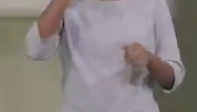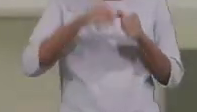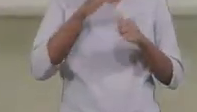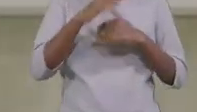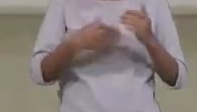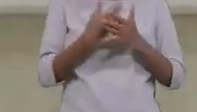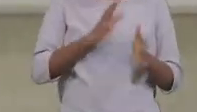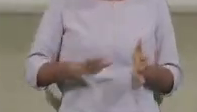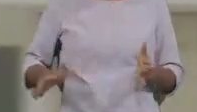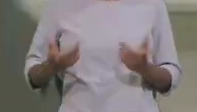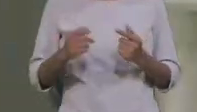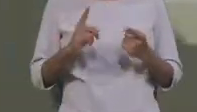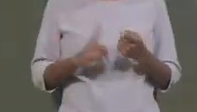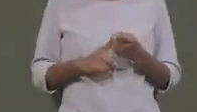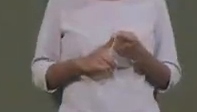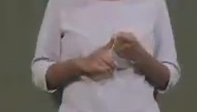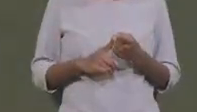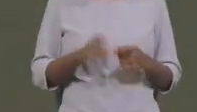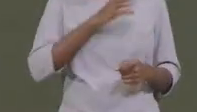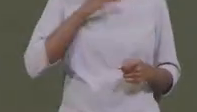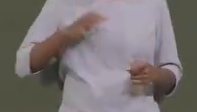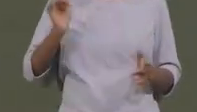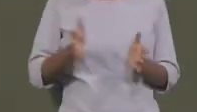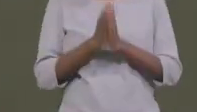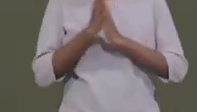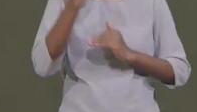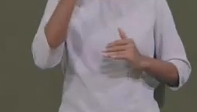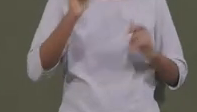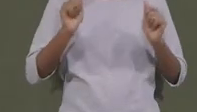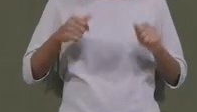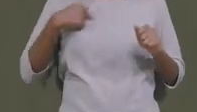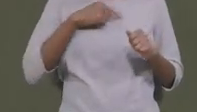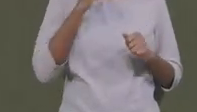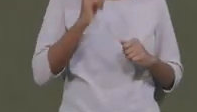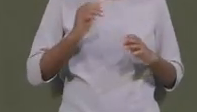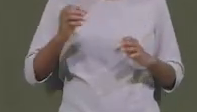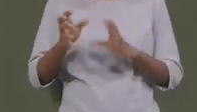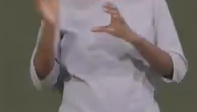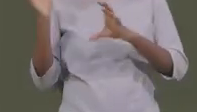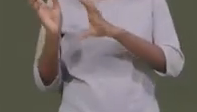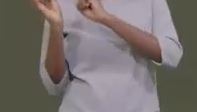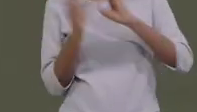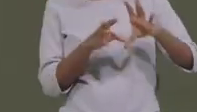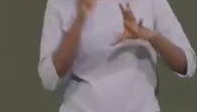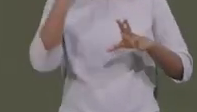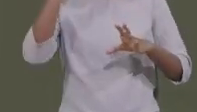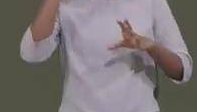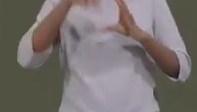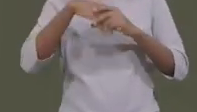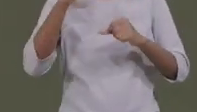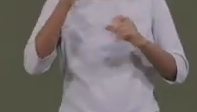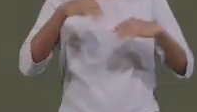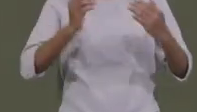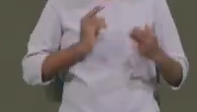cas. Ils ont demandé pourquoi n'avons-nous pas pu le chasser. Tu nous as donné la puissance